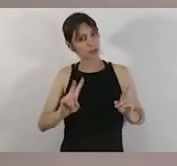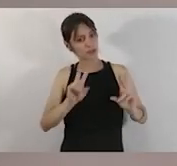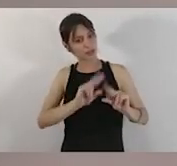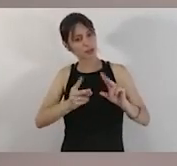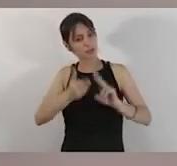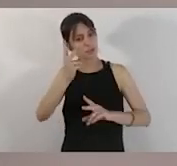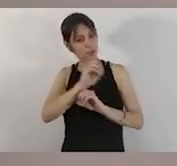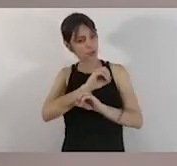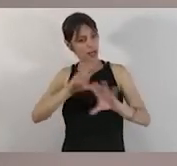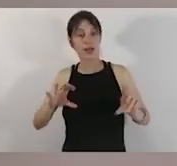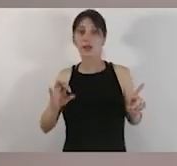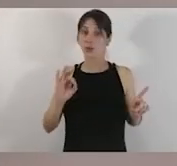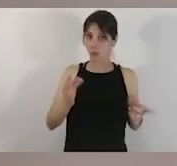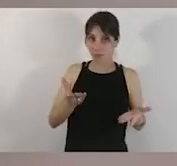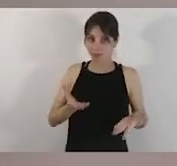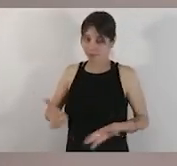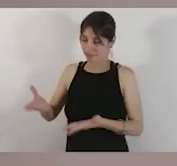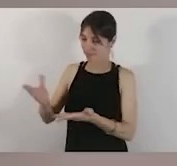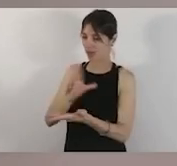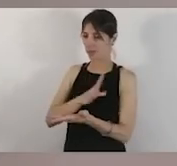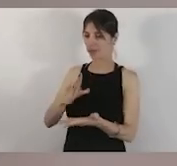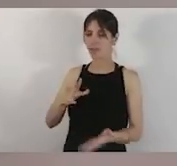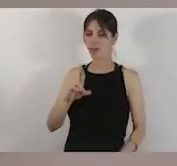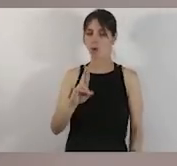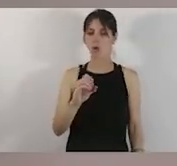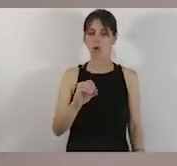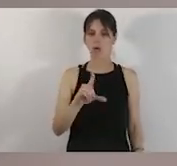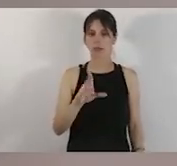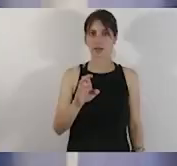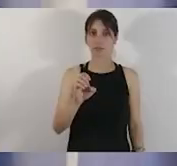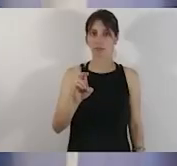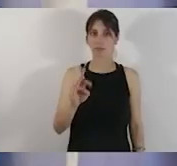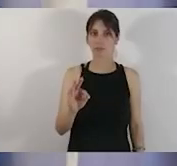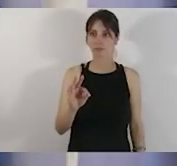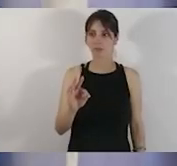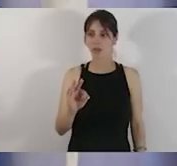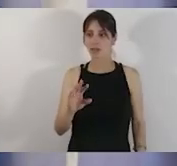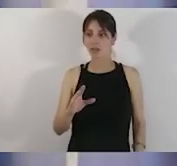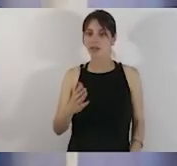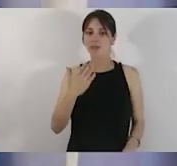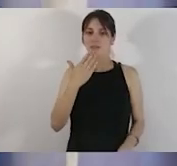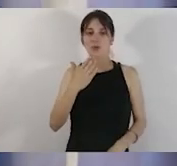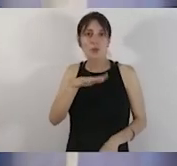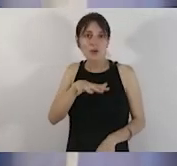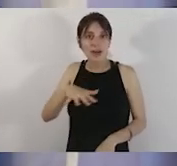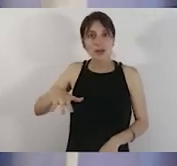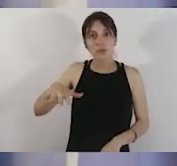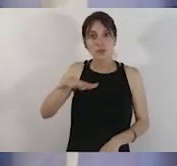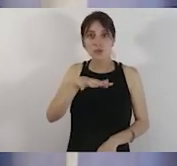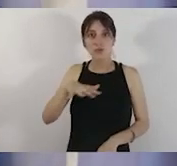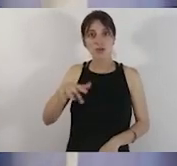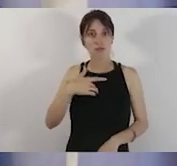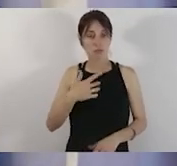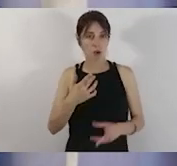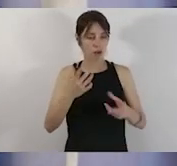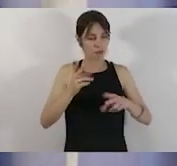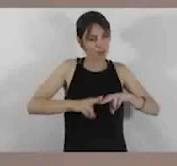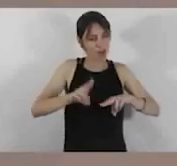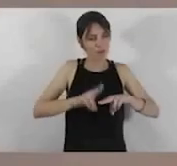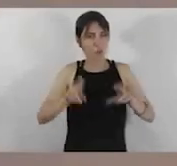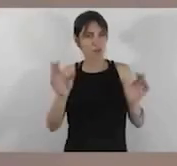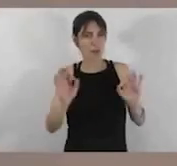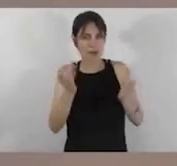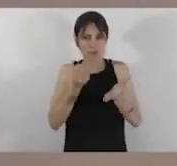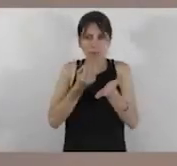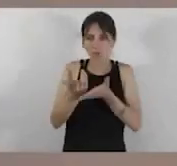Oui, je lui donne la parole. Madame Rolbert. Bonjour à tous. Je ne vais pas donner de précision sur les travaux, mais souligner